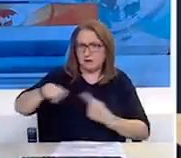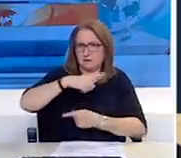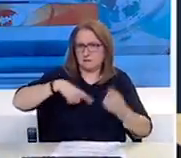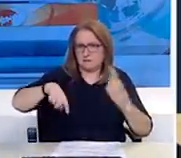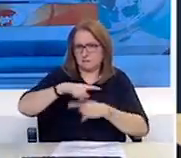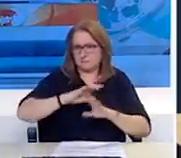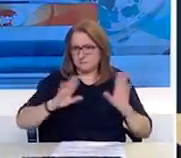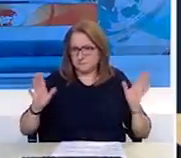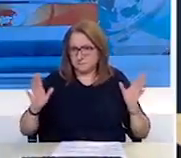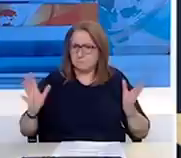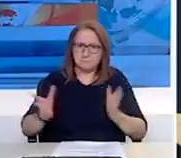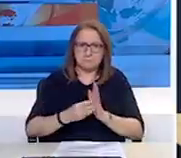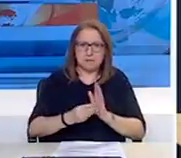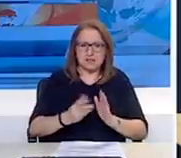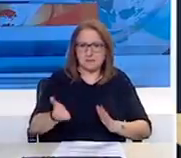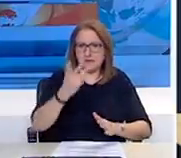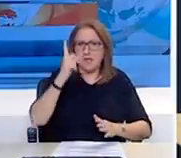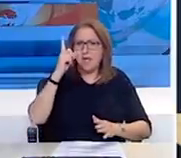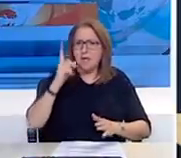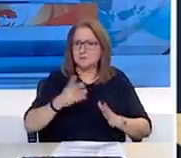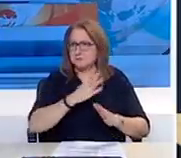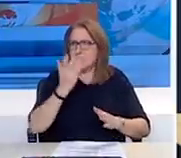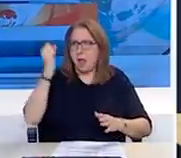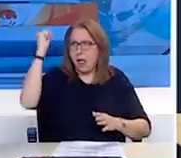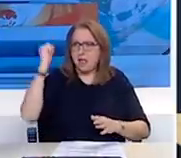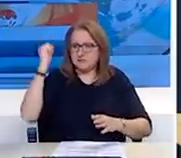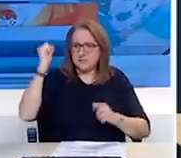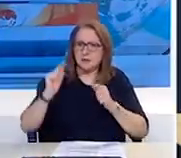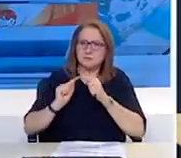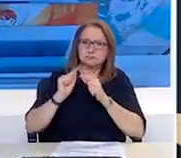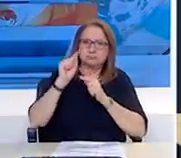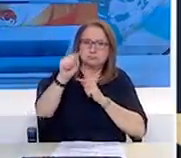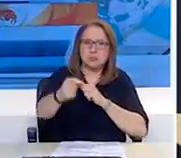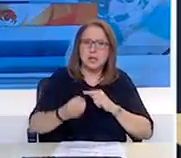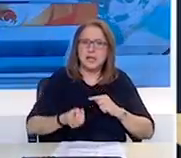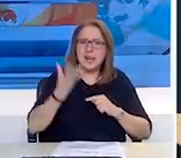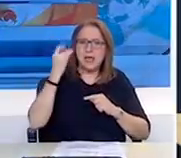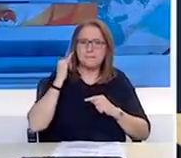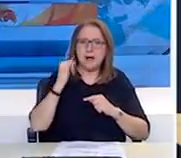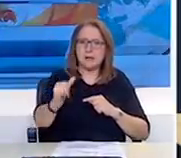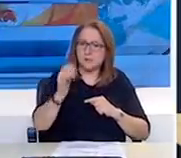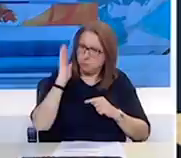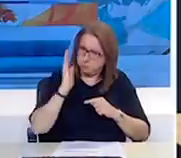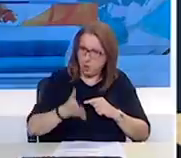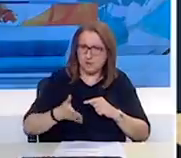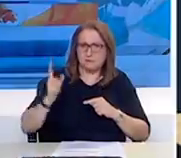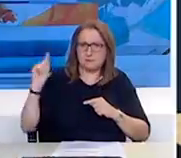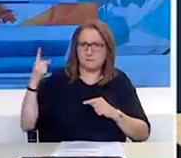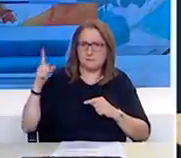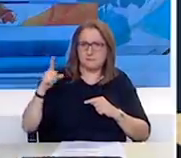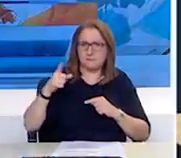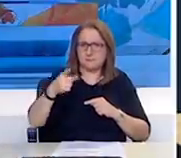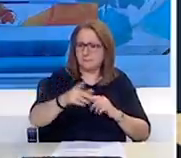τους. Να το πω πιο απλά. Ένας συμπολίτης μας μπορεί να φύγει από την Ελευσίνα και να πάει στη Νέα Μάκρη. Τι δεν μπορούν να κάνουν στην